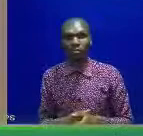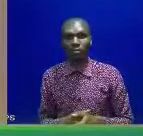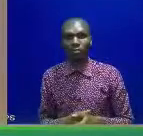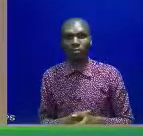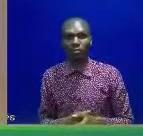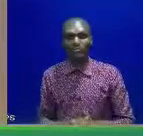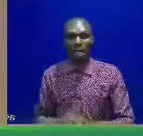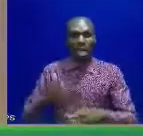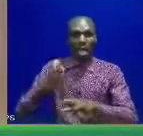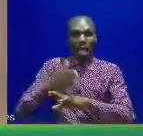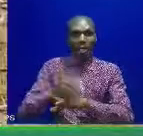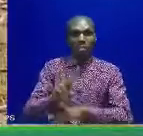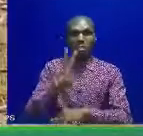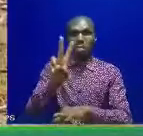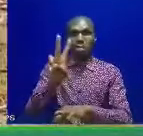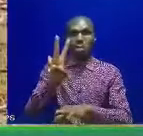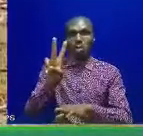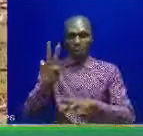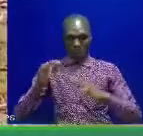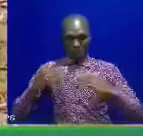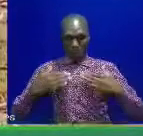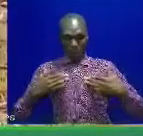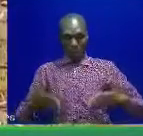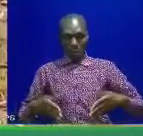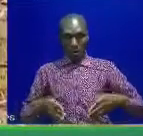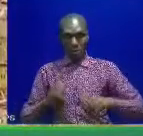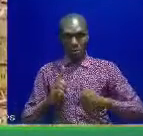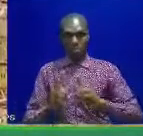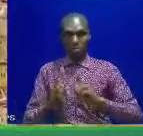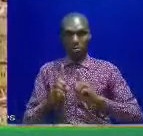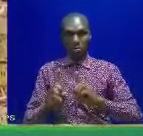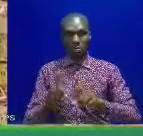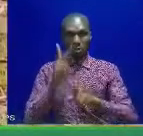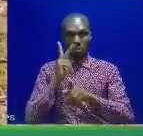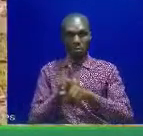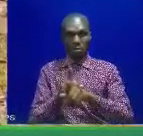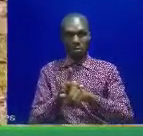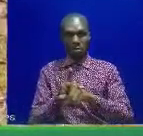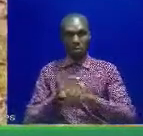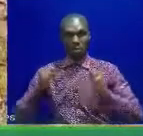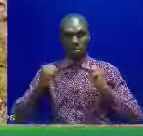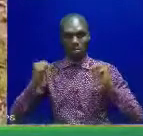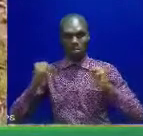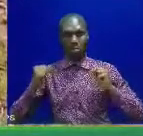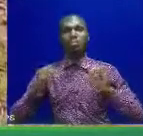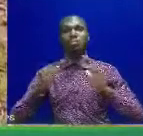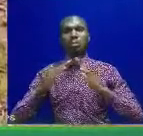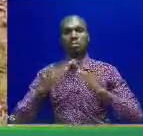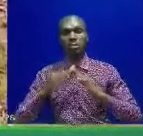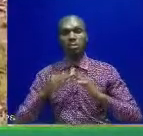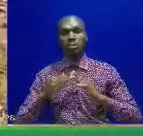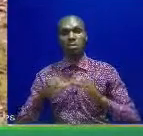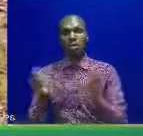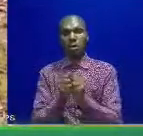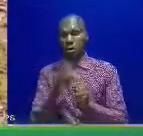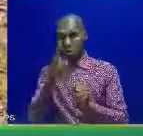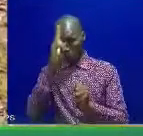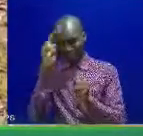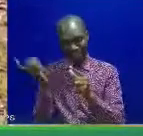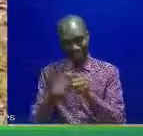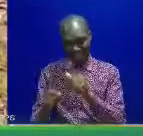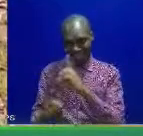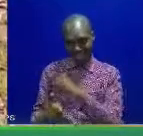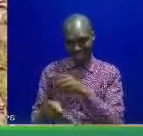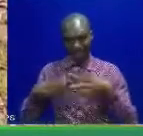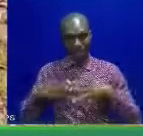Magiga yeme vere yue vere koirua senkendu ya Kisii Teaching and Referral Hospital amu na vanya nyimbo. Iga na mabuata ni venseme ya vanya rile